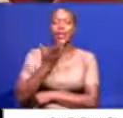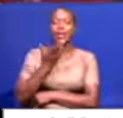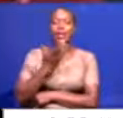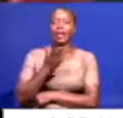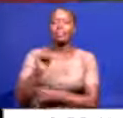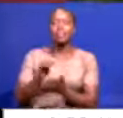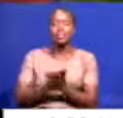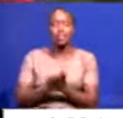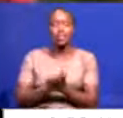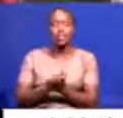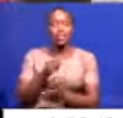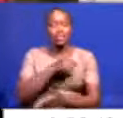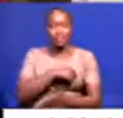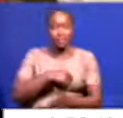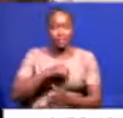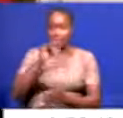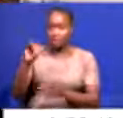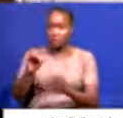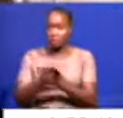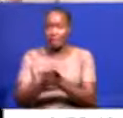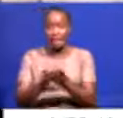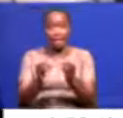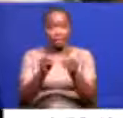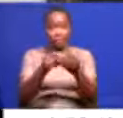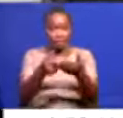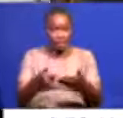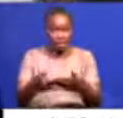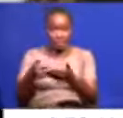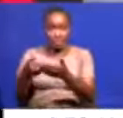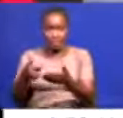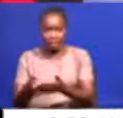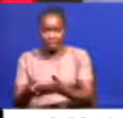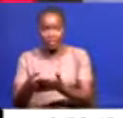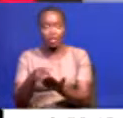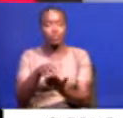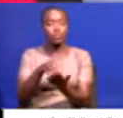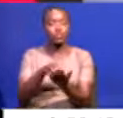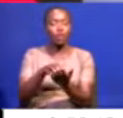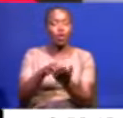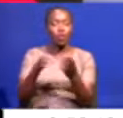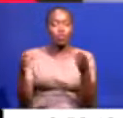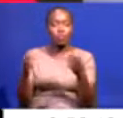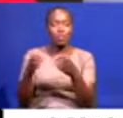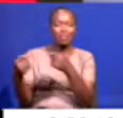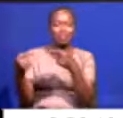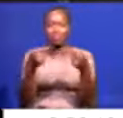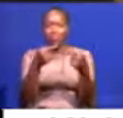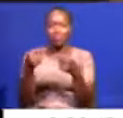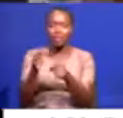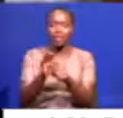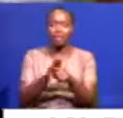Jubilee wakikusanyika kwa kongamano la kujadili mustakabali wa chama hicho kinachogubikwa na utata.